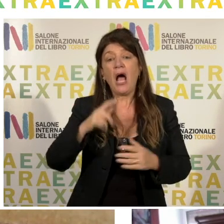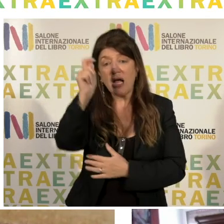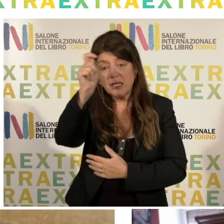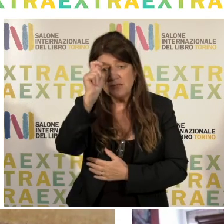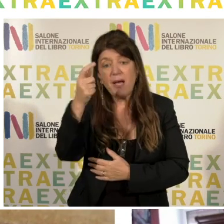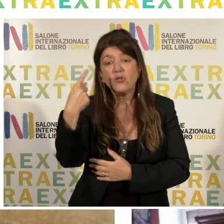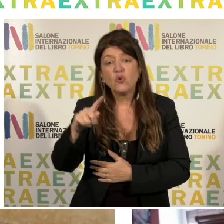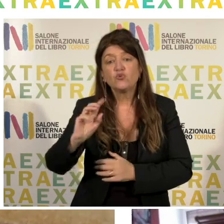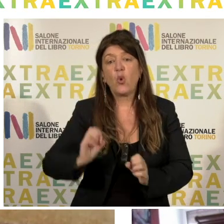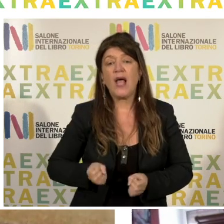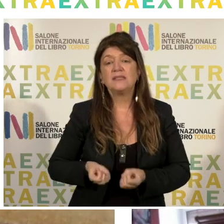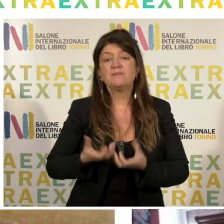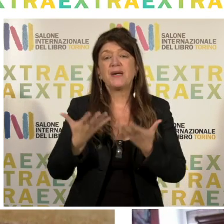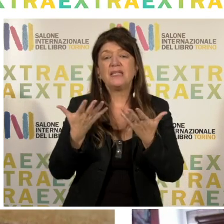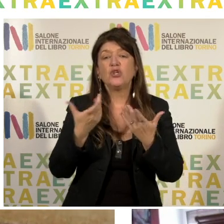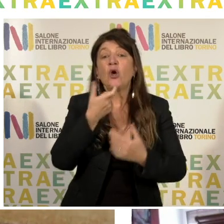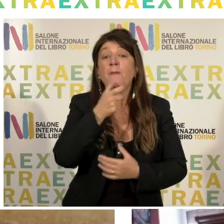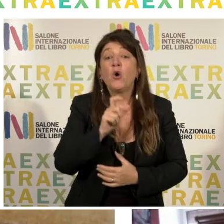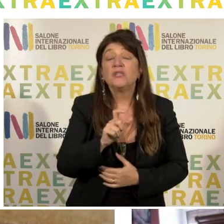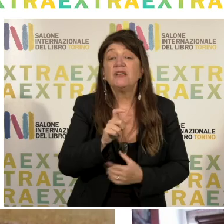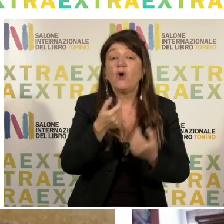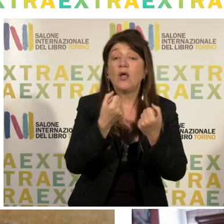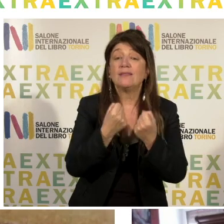la democrazia.